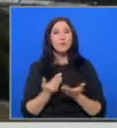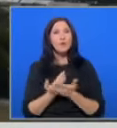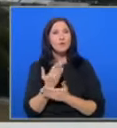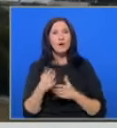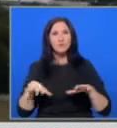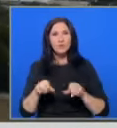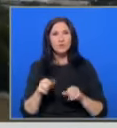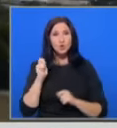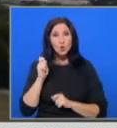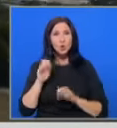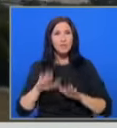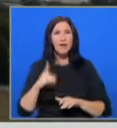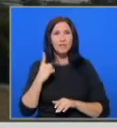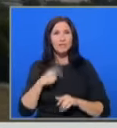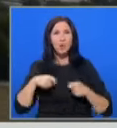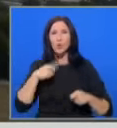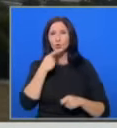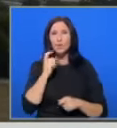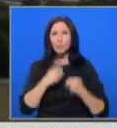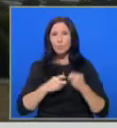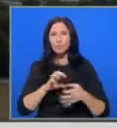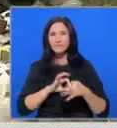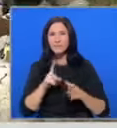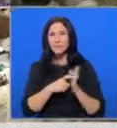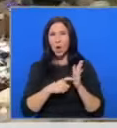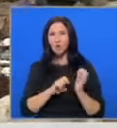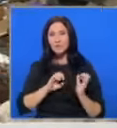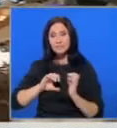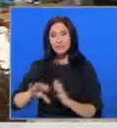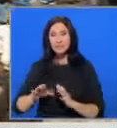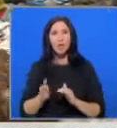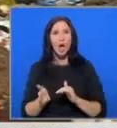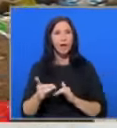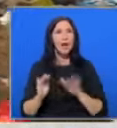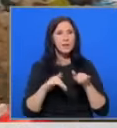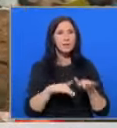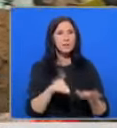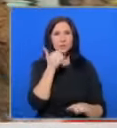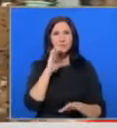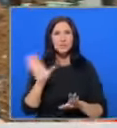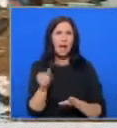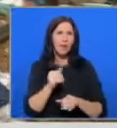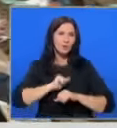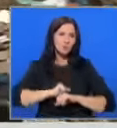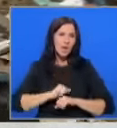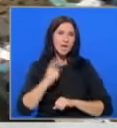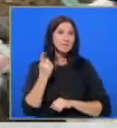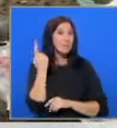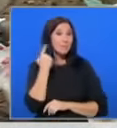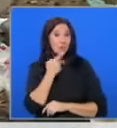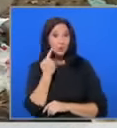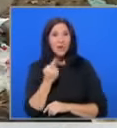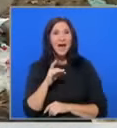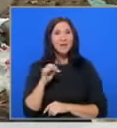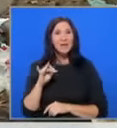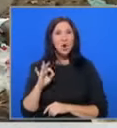Кюстендил остава и един дългогодишен проблем, свързан с нерегламентираните сметища край реките и селата в цялата община. Само за миналата година